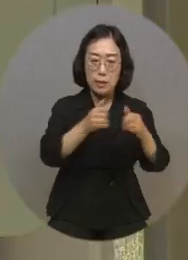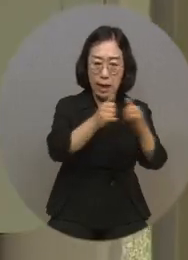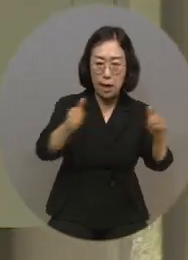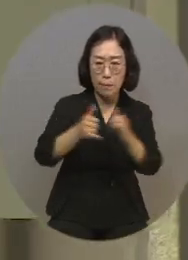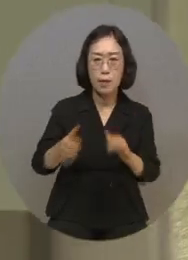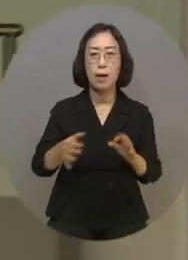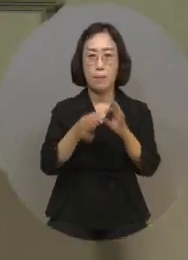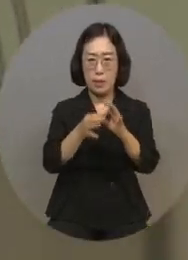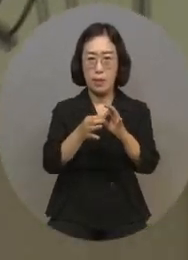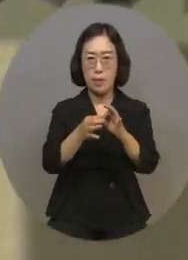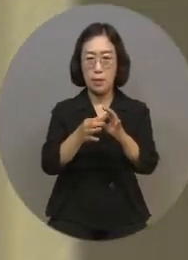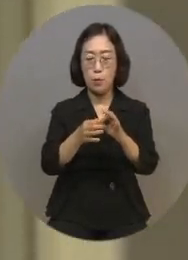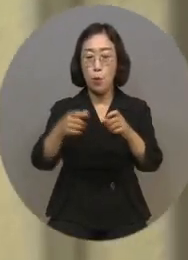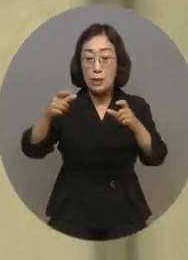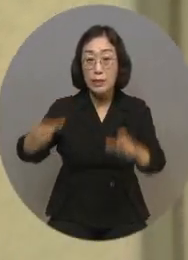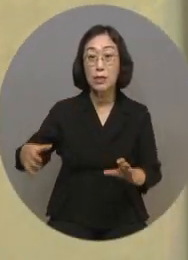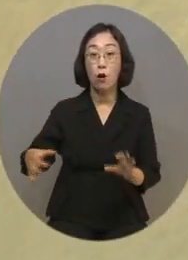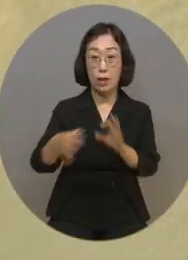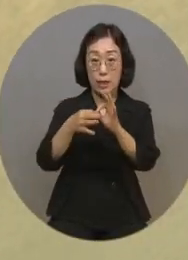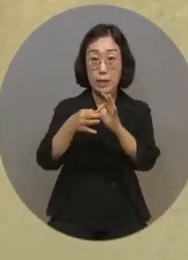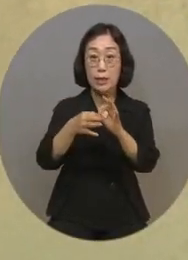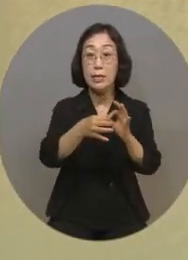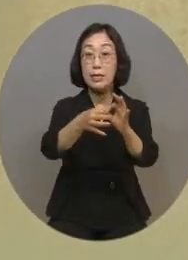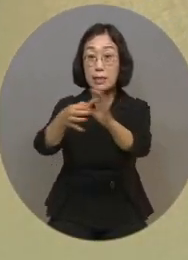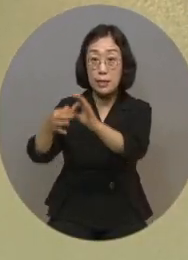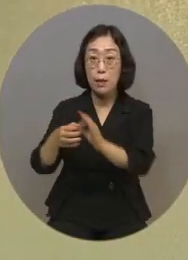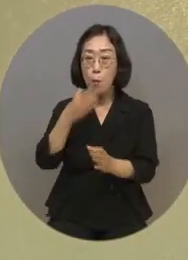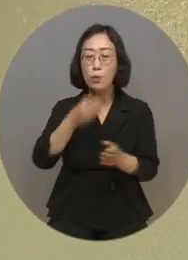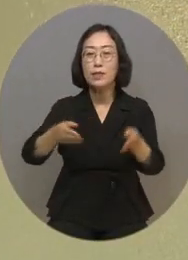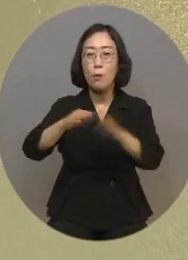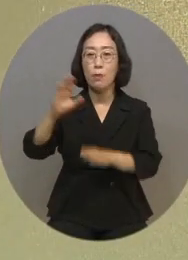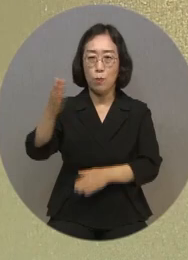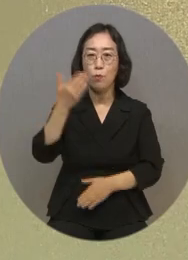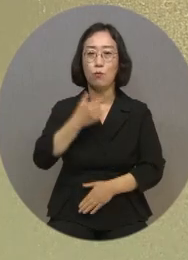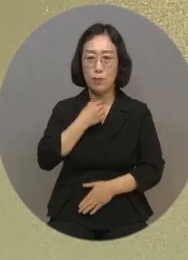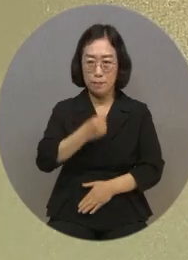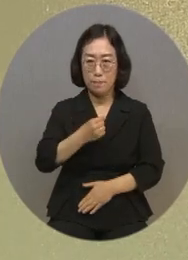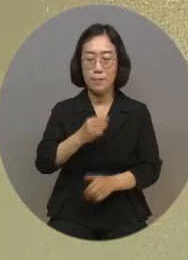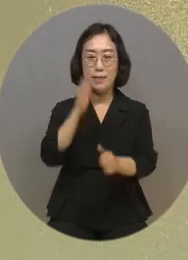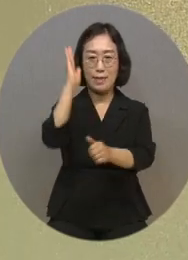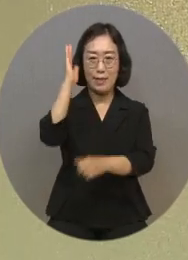지역을 잇는 복지관을 만들겠다고 밝혔습니다. 복지TV 뉴스 김은별입니다.